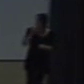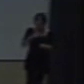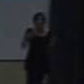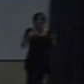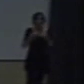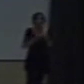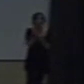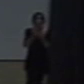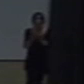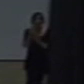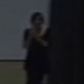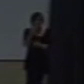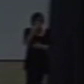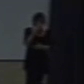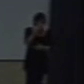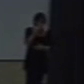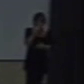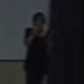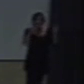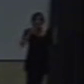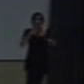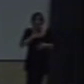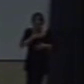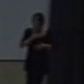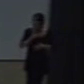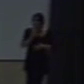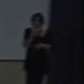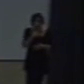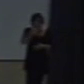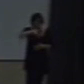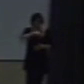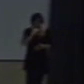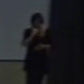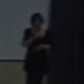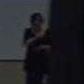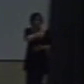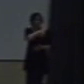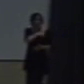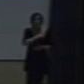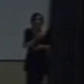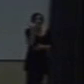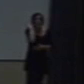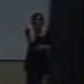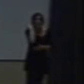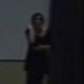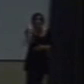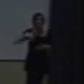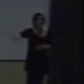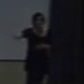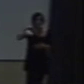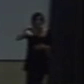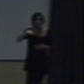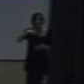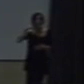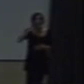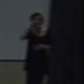col·laborador, que és especialment interessant, és una cosa que va fer, no sé si sabeu, que Espanya tenia bombes racimo a Líbia, i això ho van trobar